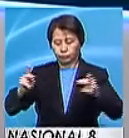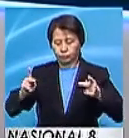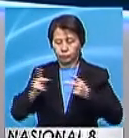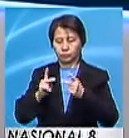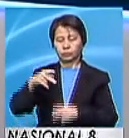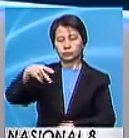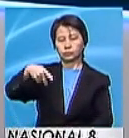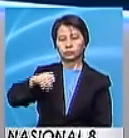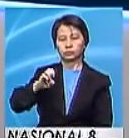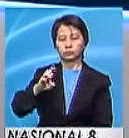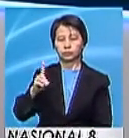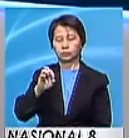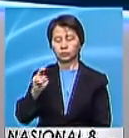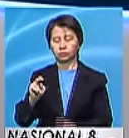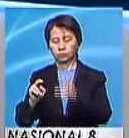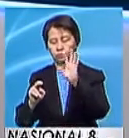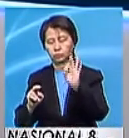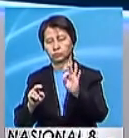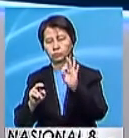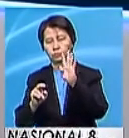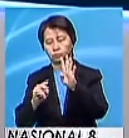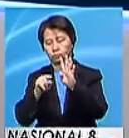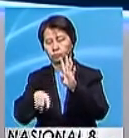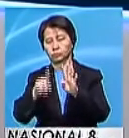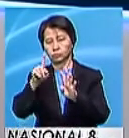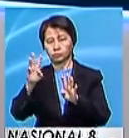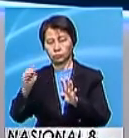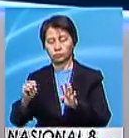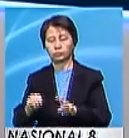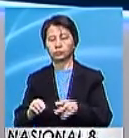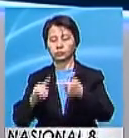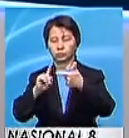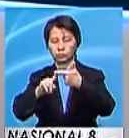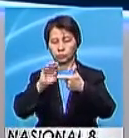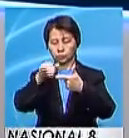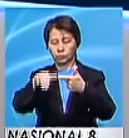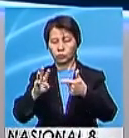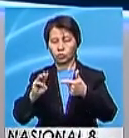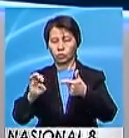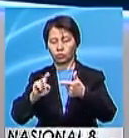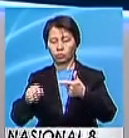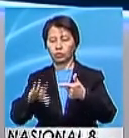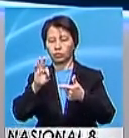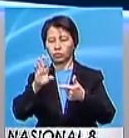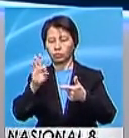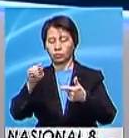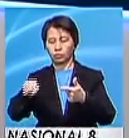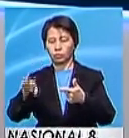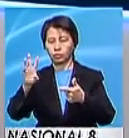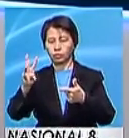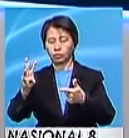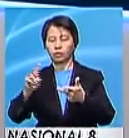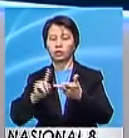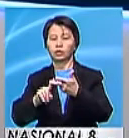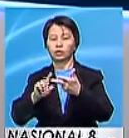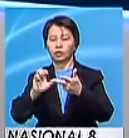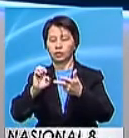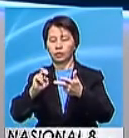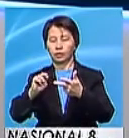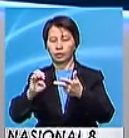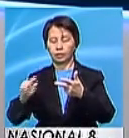sekitar 94.91 meter, empangan Muda 99.6 meter dan empangan